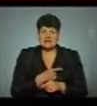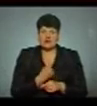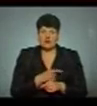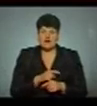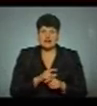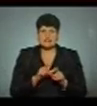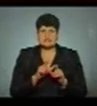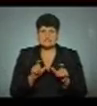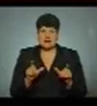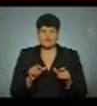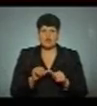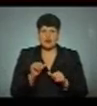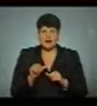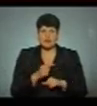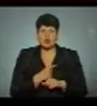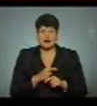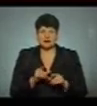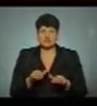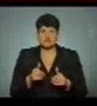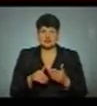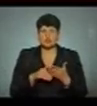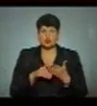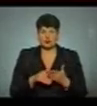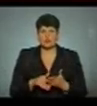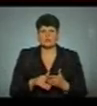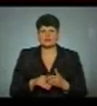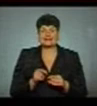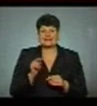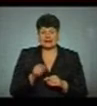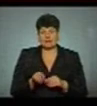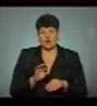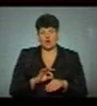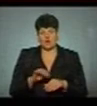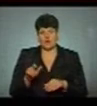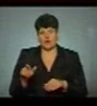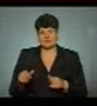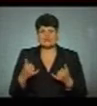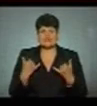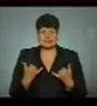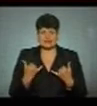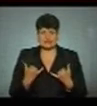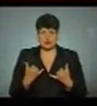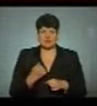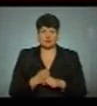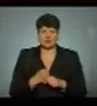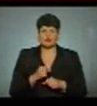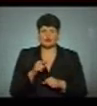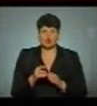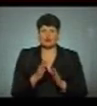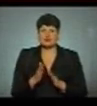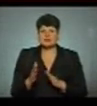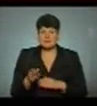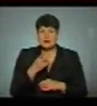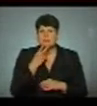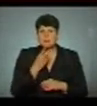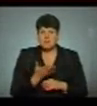окрему лікарню, для того, щоб надавати допомогу таким хворим. Зараз ми працюємо в тому режимі, який ми